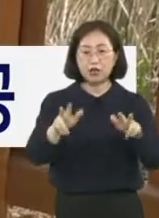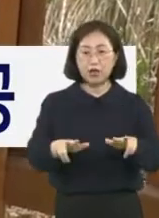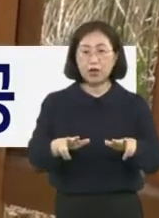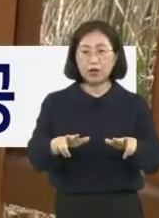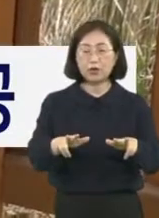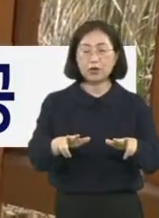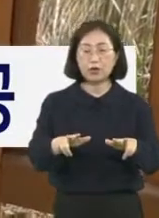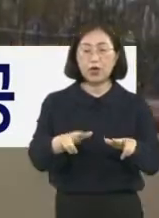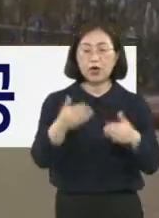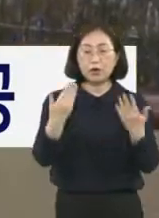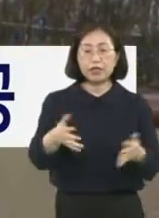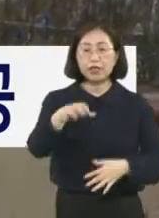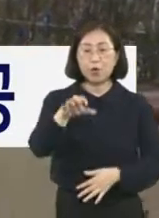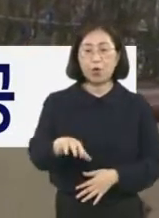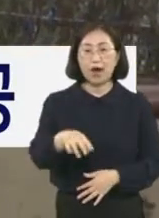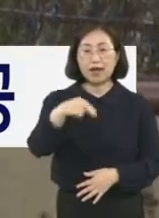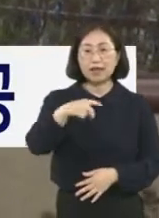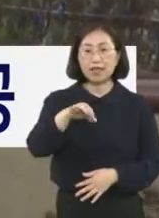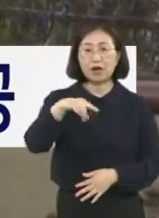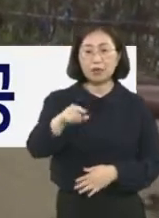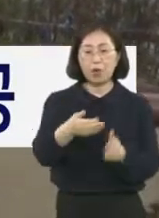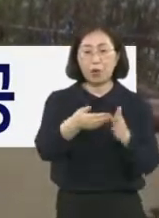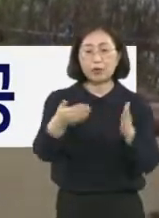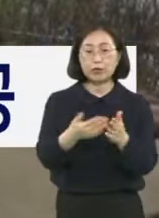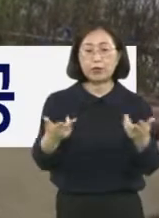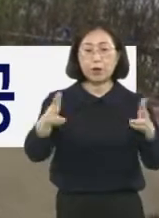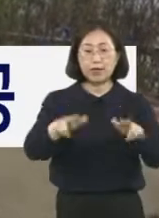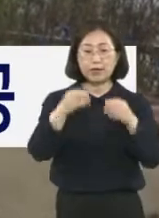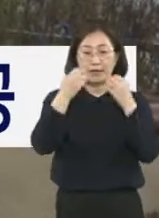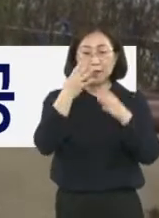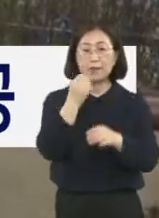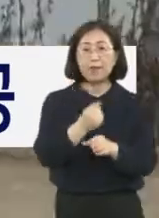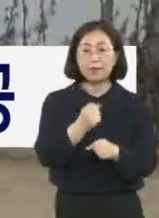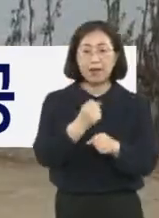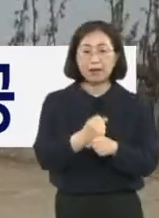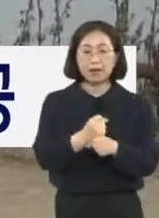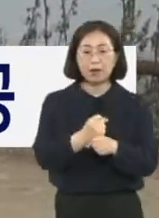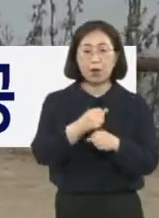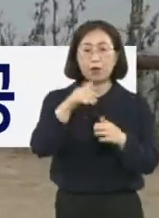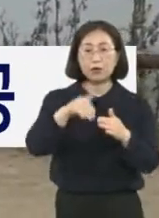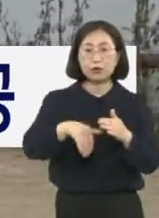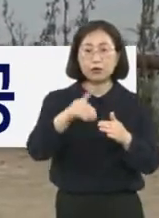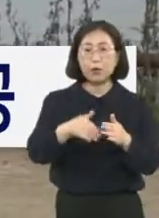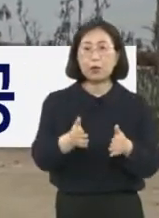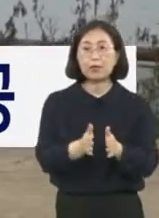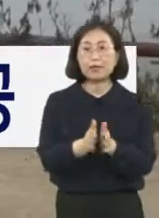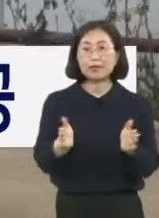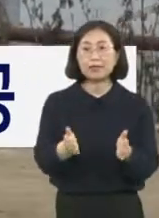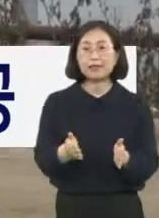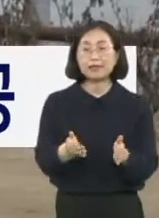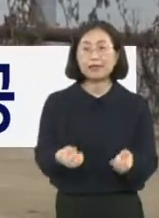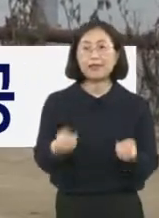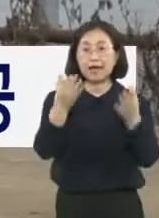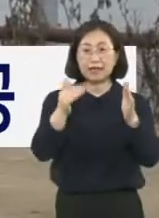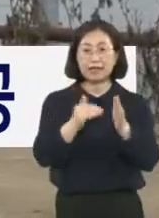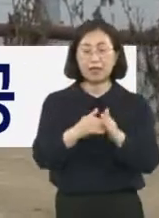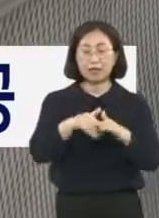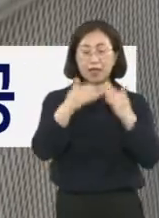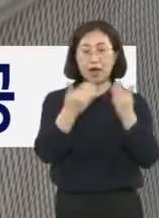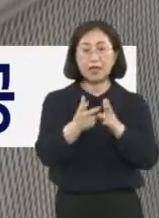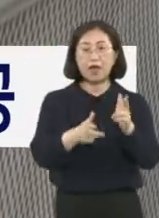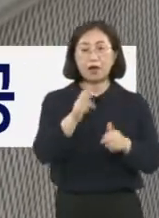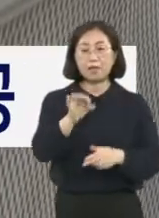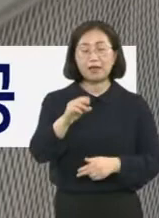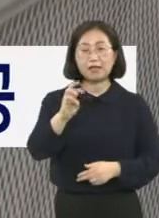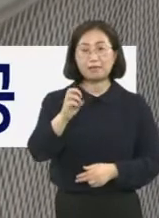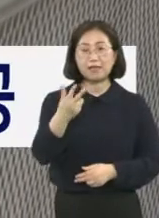친환경 생태휴식공간인 성성호수공원을 새롭게 조성하고 오늘 준공식을 개최했습니다. 총 사업비